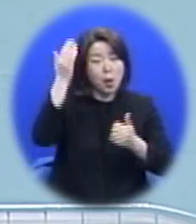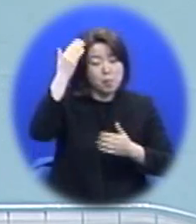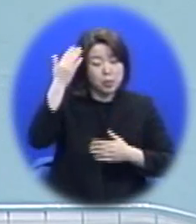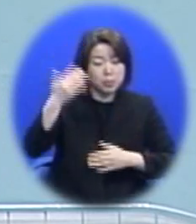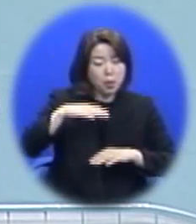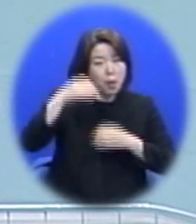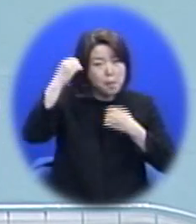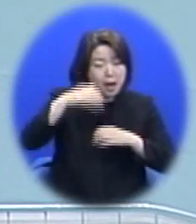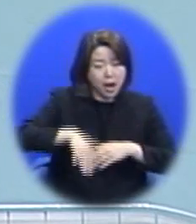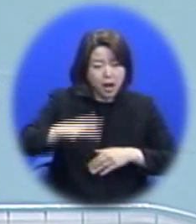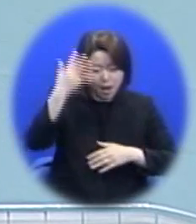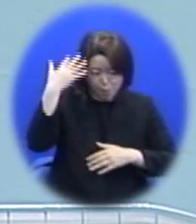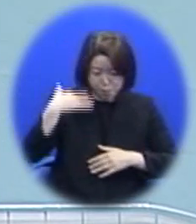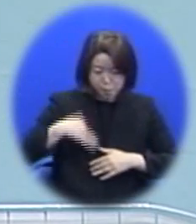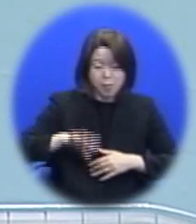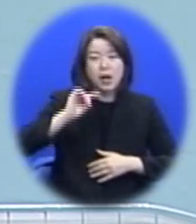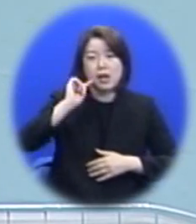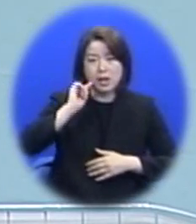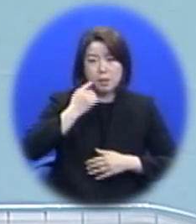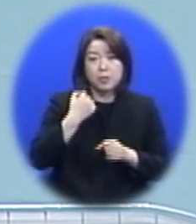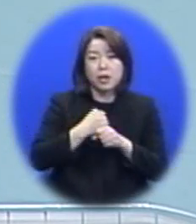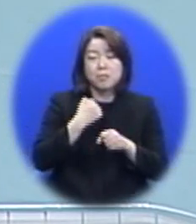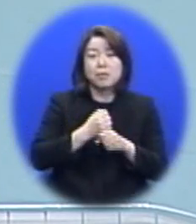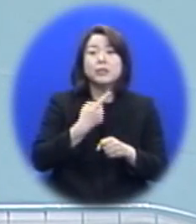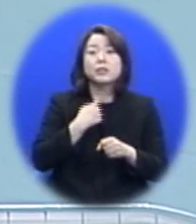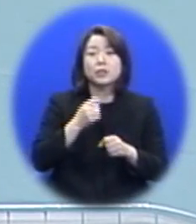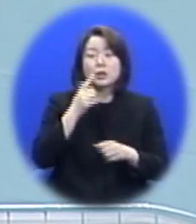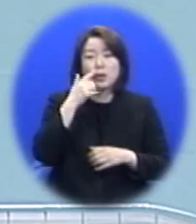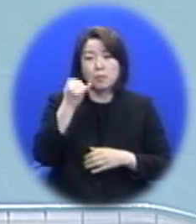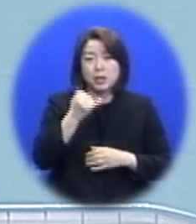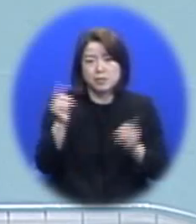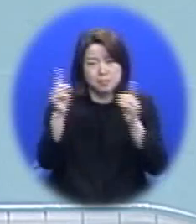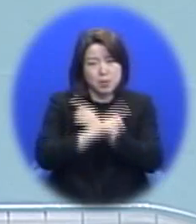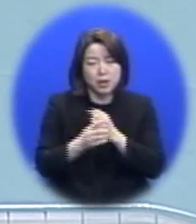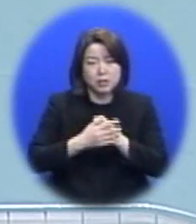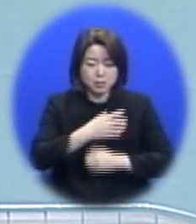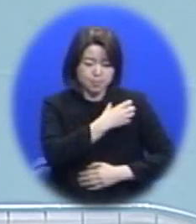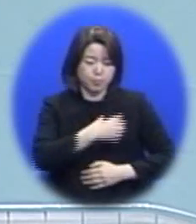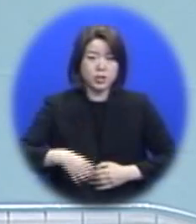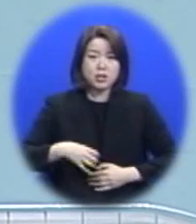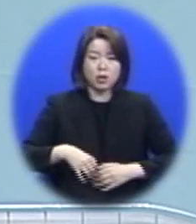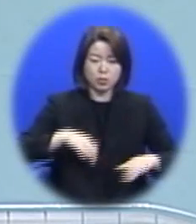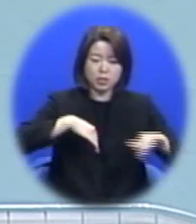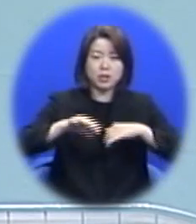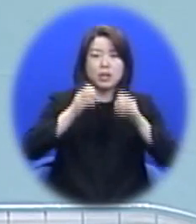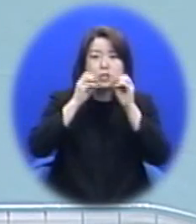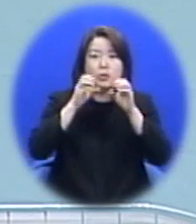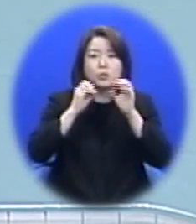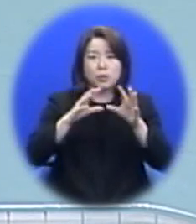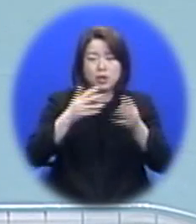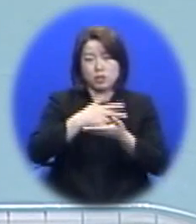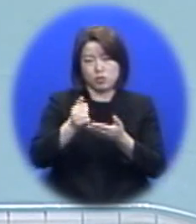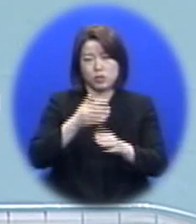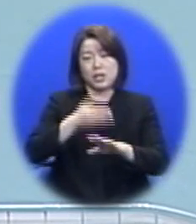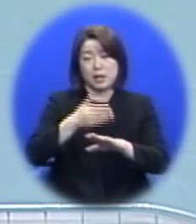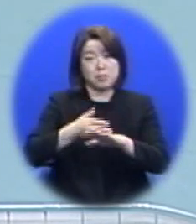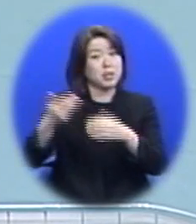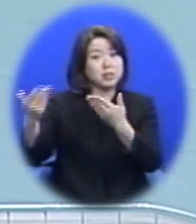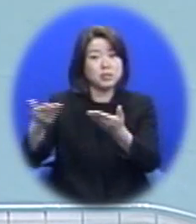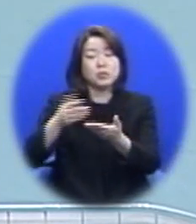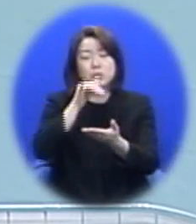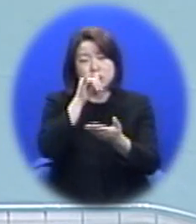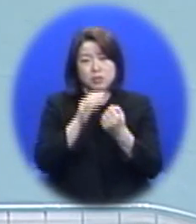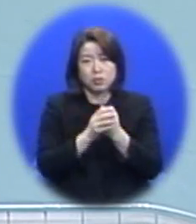엄마는 매일같이 어깨에 띠를 두르고 노방전도를 하며 주님께 감사함을 고백합니다. 오빠는 저의 가장